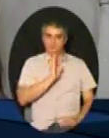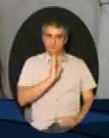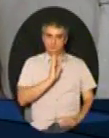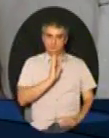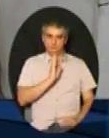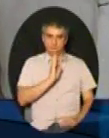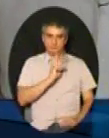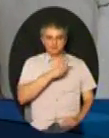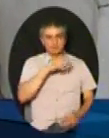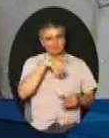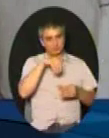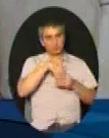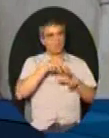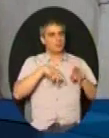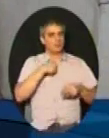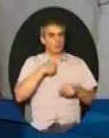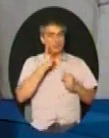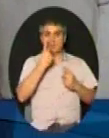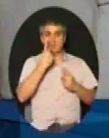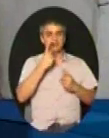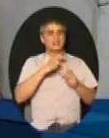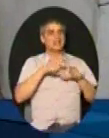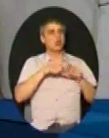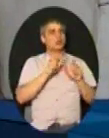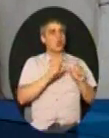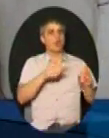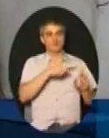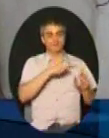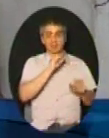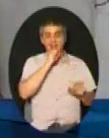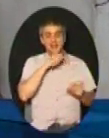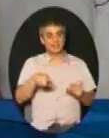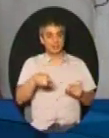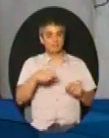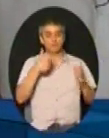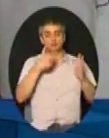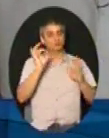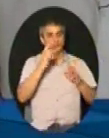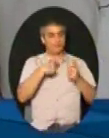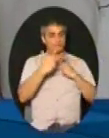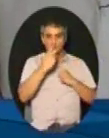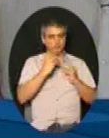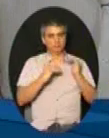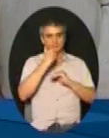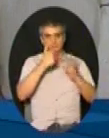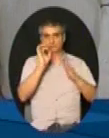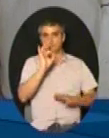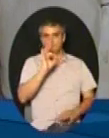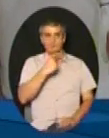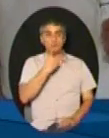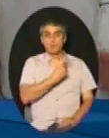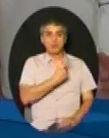הם חלק מהטיפול. אחד, להעביר את האגרות חוב מיועדות לגמלאים ל-60% במקום 30%, זה